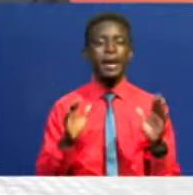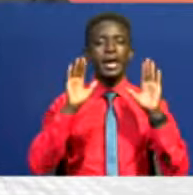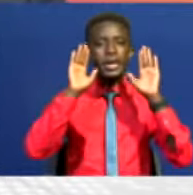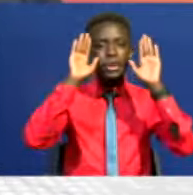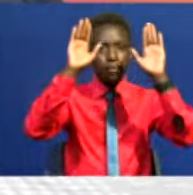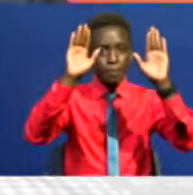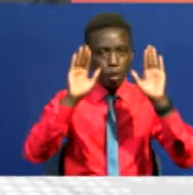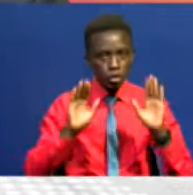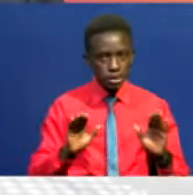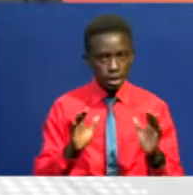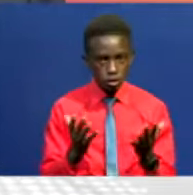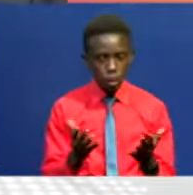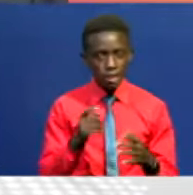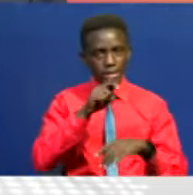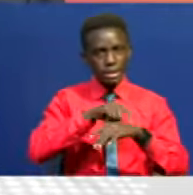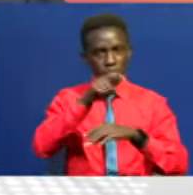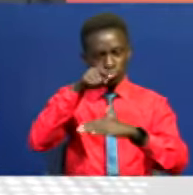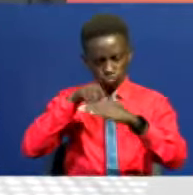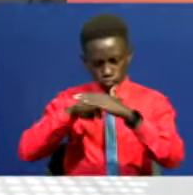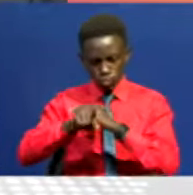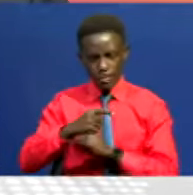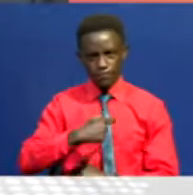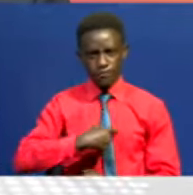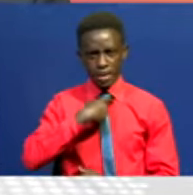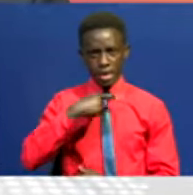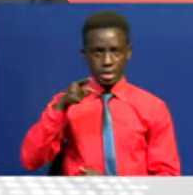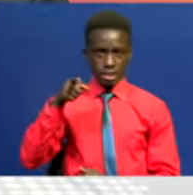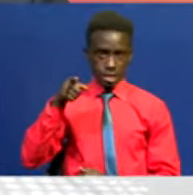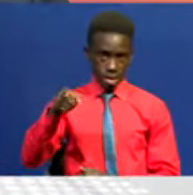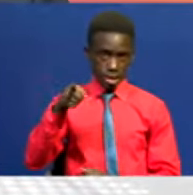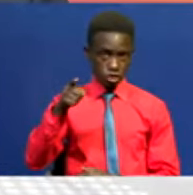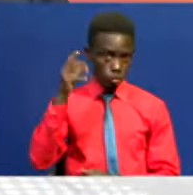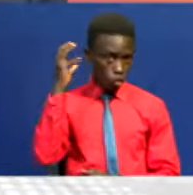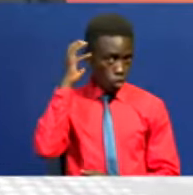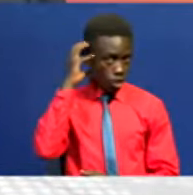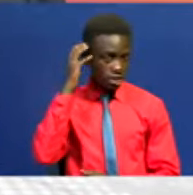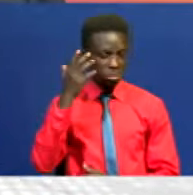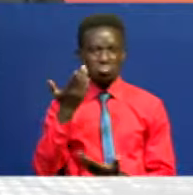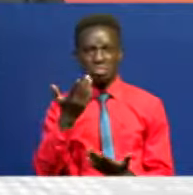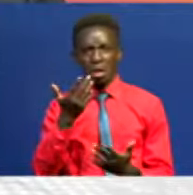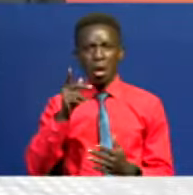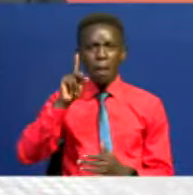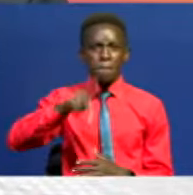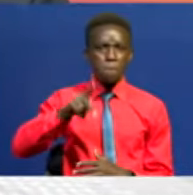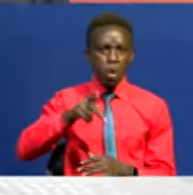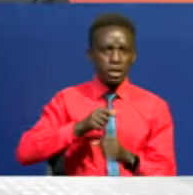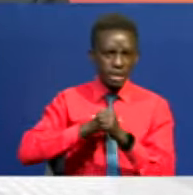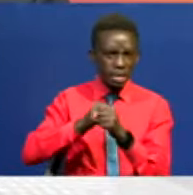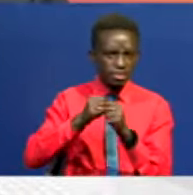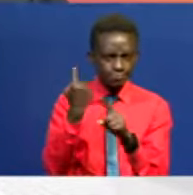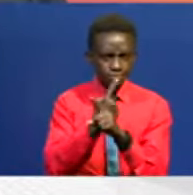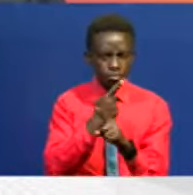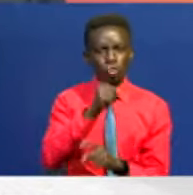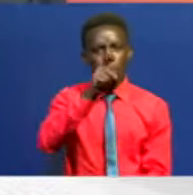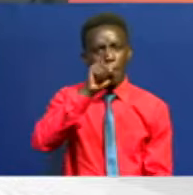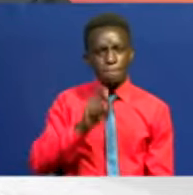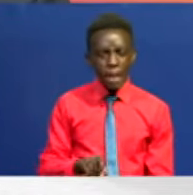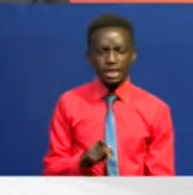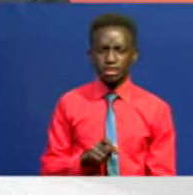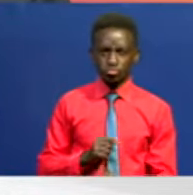wanafunzi wakati ambapo wanatembelea hivi vyuo wapate nafasi pia kutembelea darasa. Mm-hmm. Watembelee